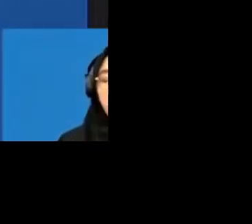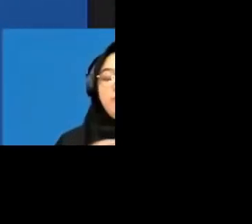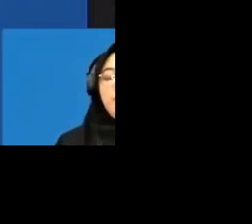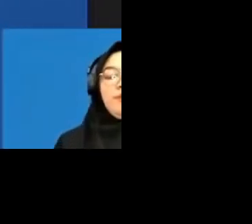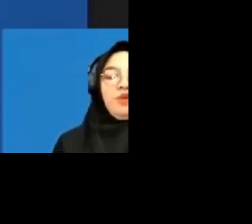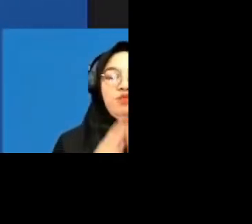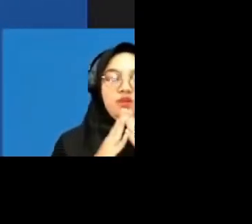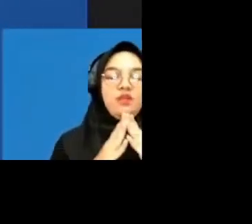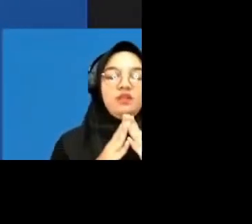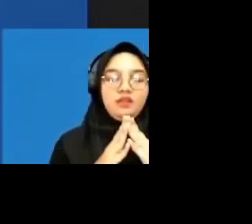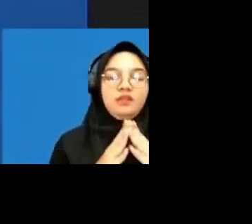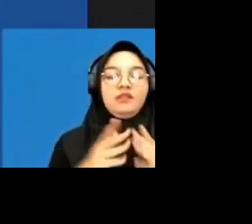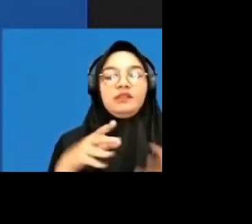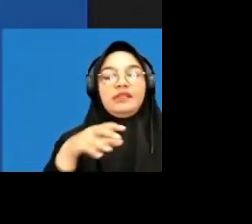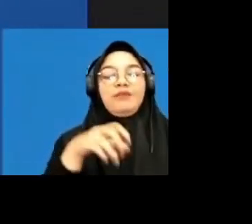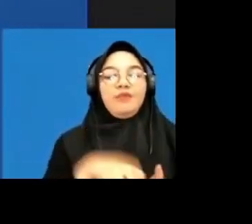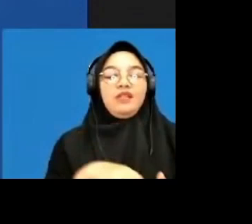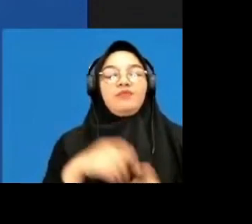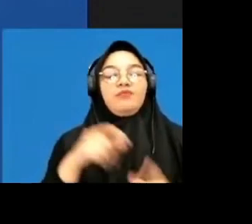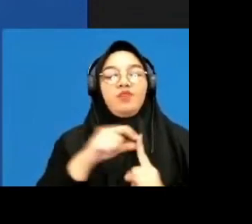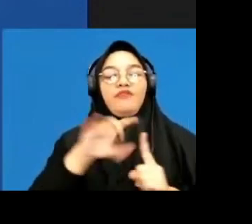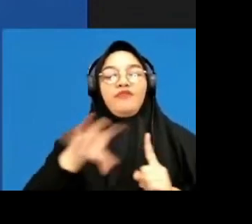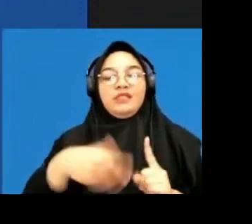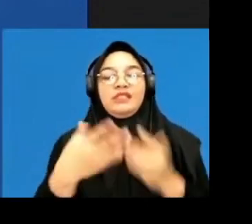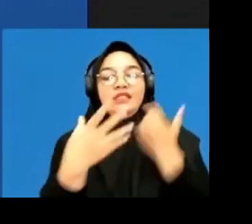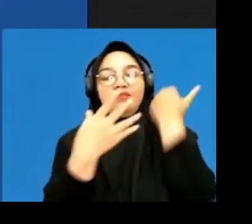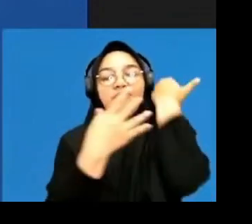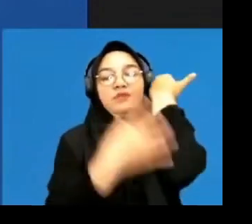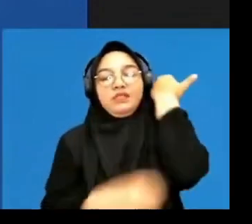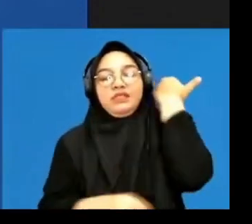di provinsi termiskin di Indonesia